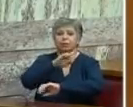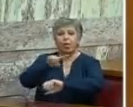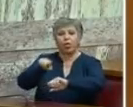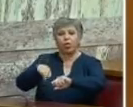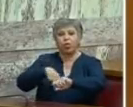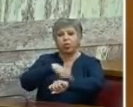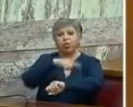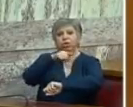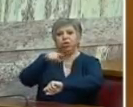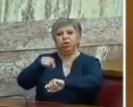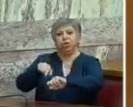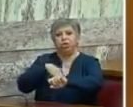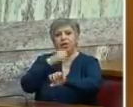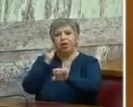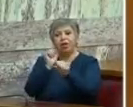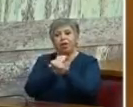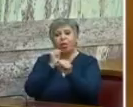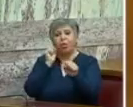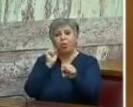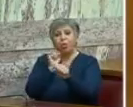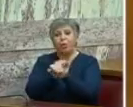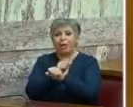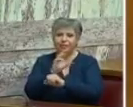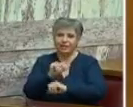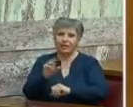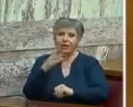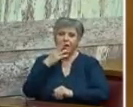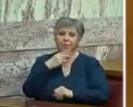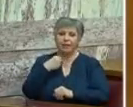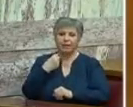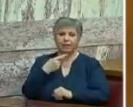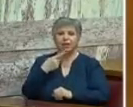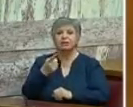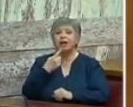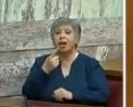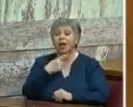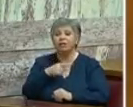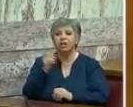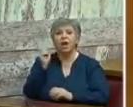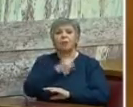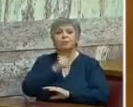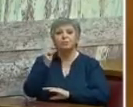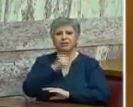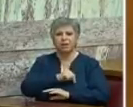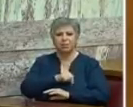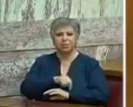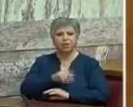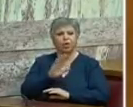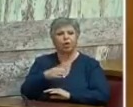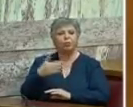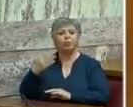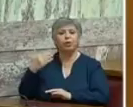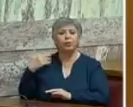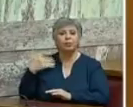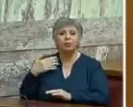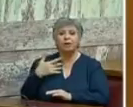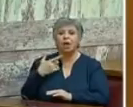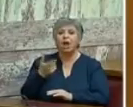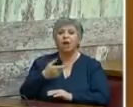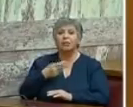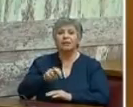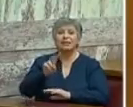υπερορίες που σε παίζουν κάθε μέρα, λες το ένα ψέμα πίσω από το άλλο, όπως για παράδειγμα προηγουμένως δεν σε γράψαν λες στο Harvard. Δεν σε γράψαν